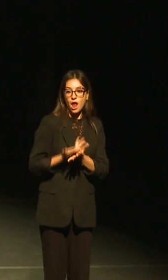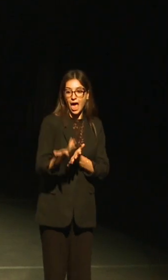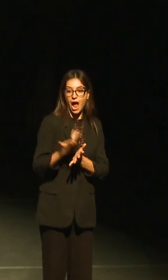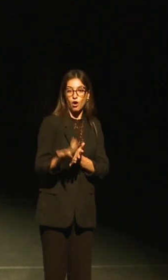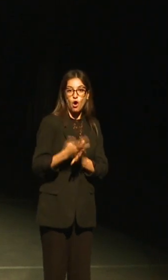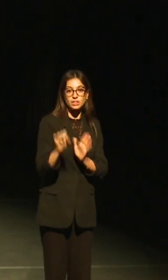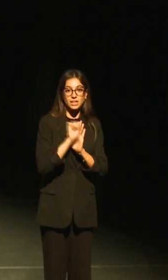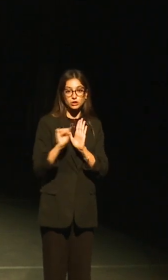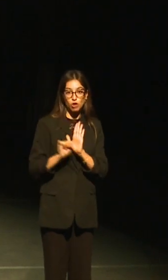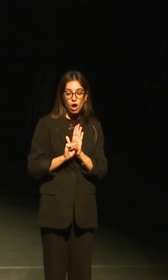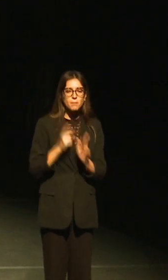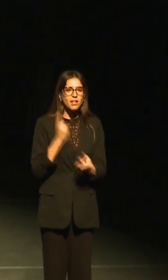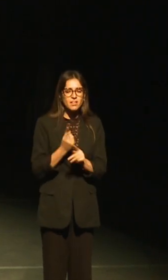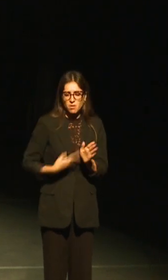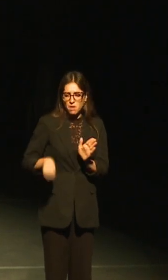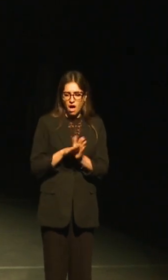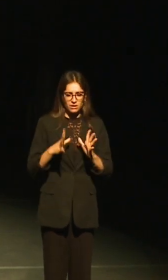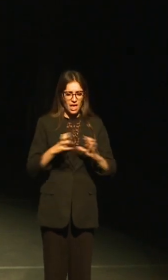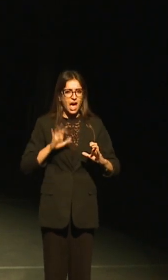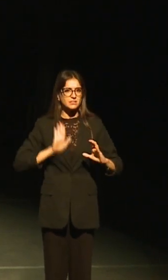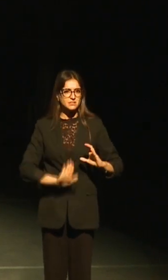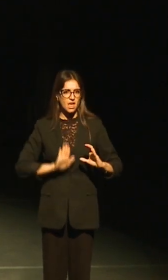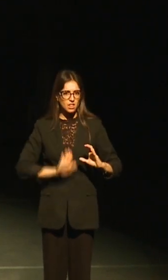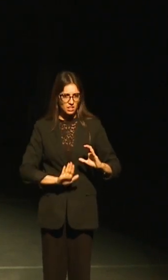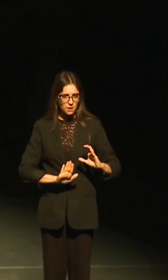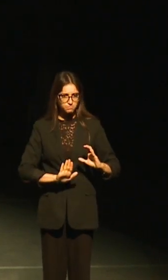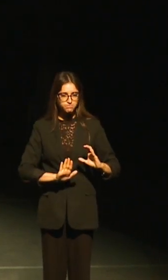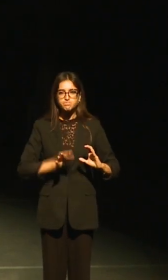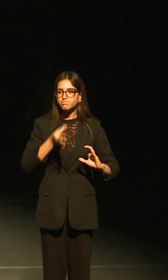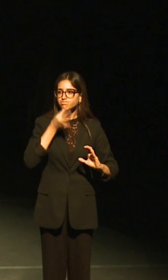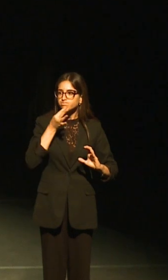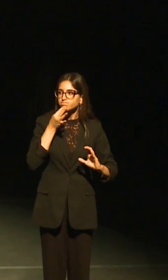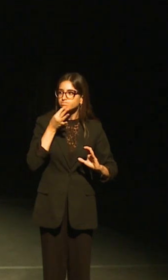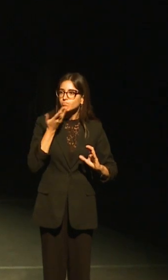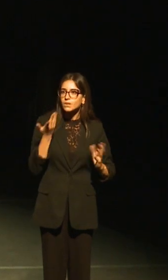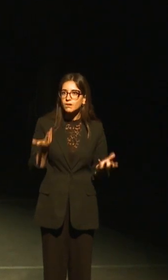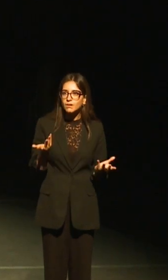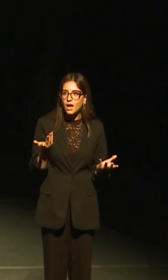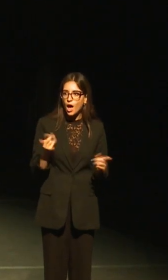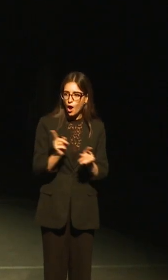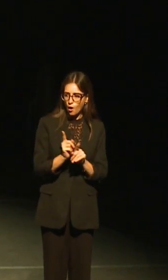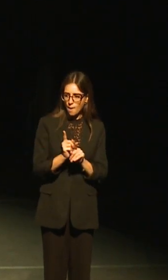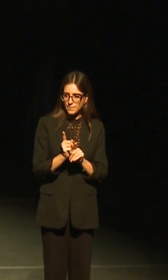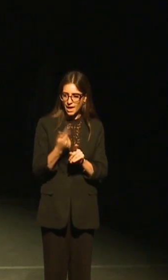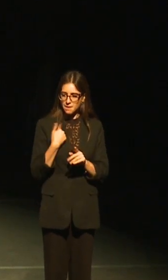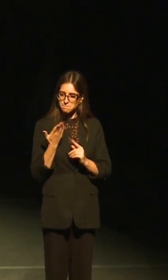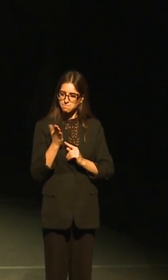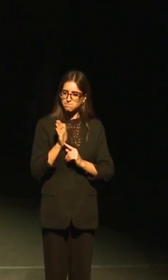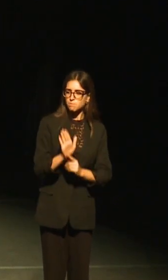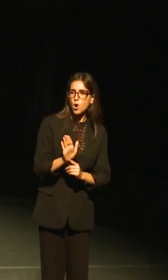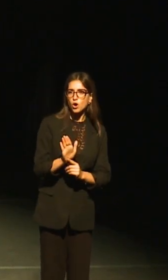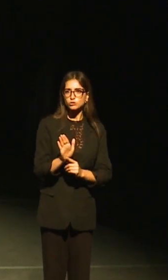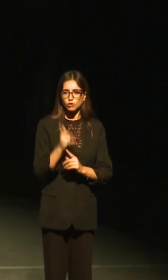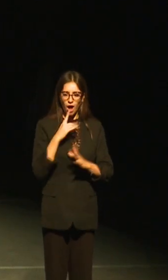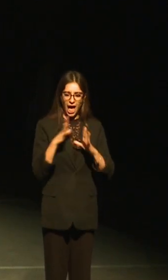l'abbia fatto in casa e a tal punto nessuno mi può parlare di un di un dipingersi di Rosa perché